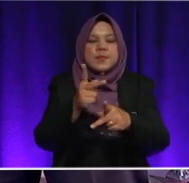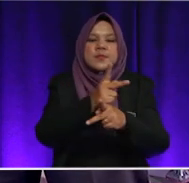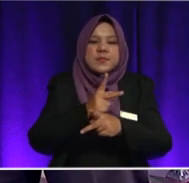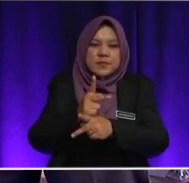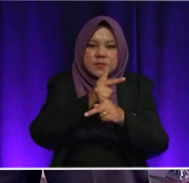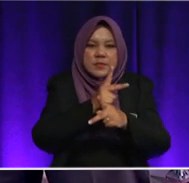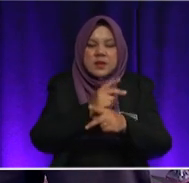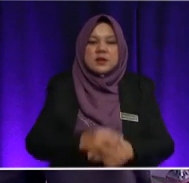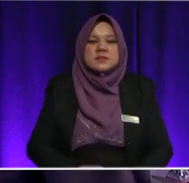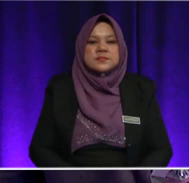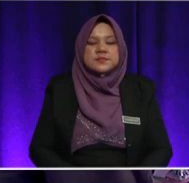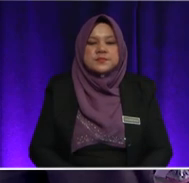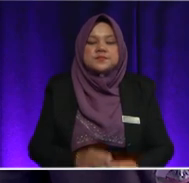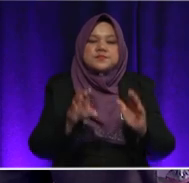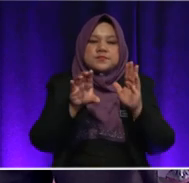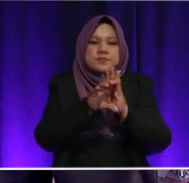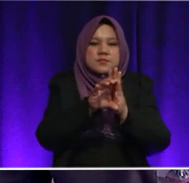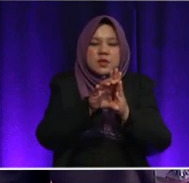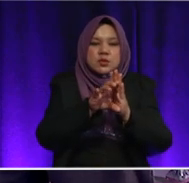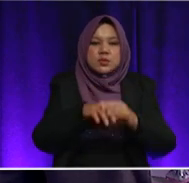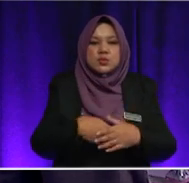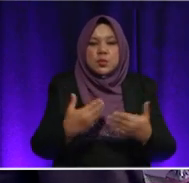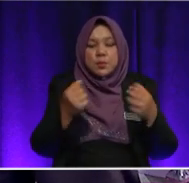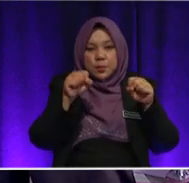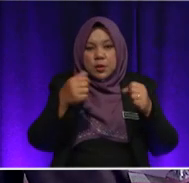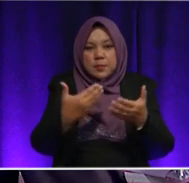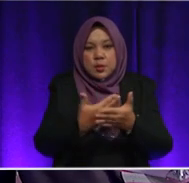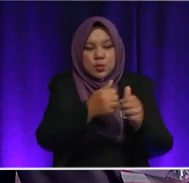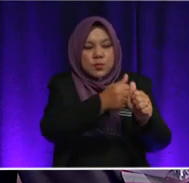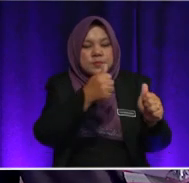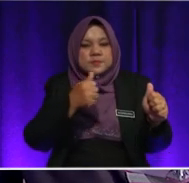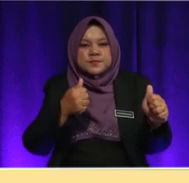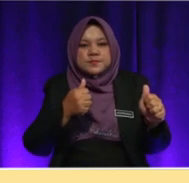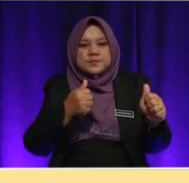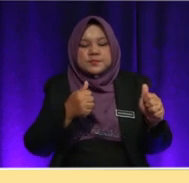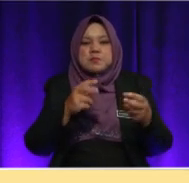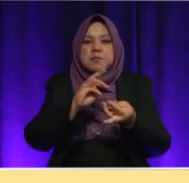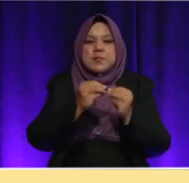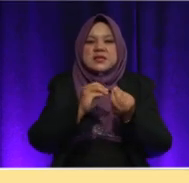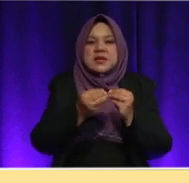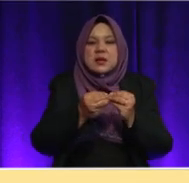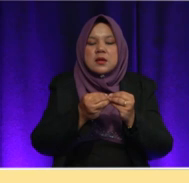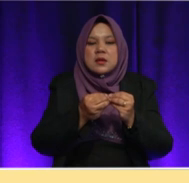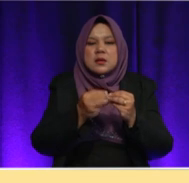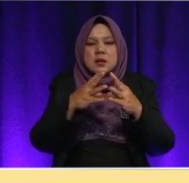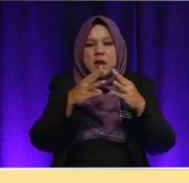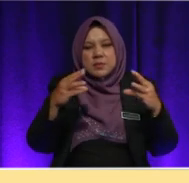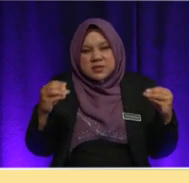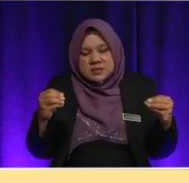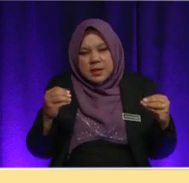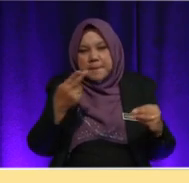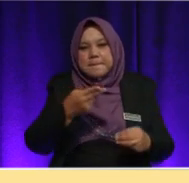Oke baru juga dapat mengelakkan krisis tenaga akibat kehabisan bahan aktivasi yang semakin